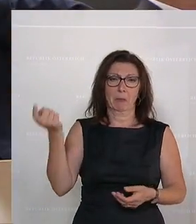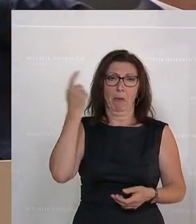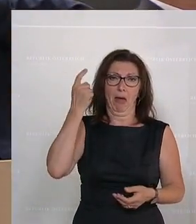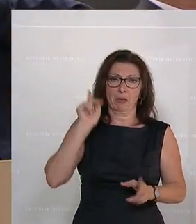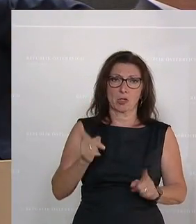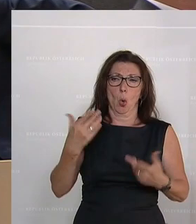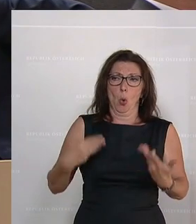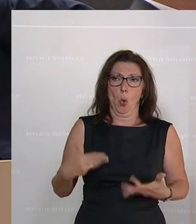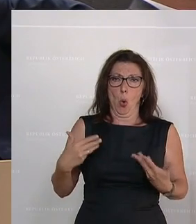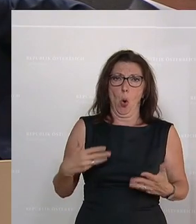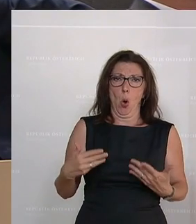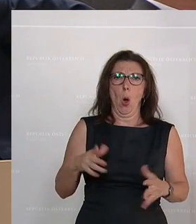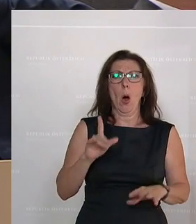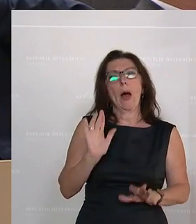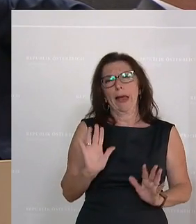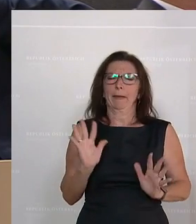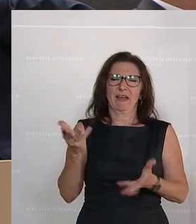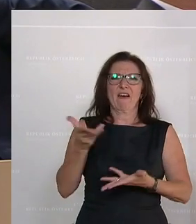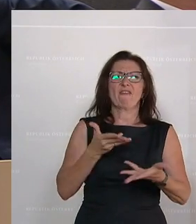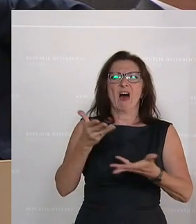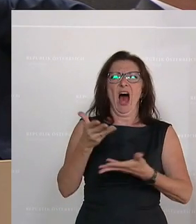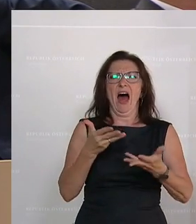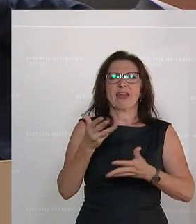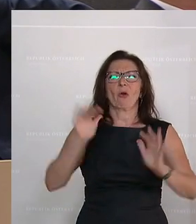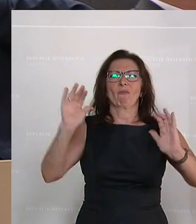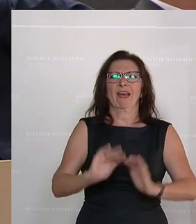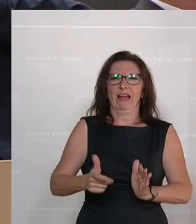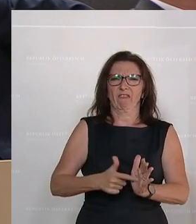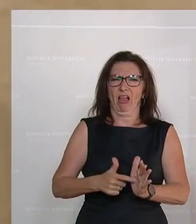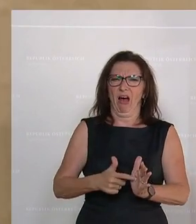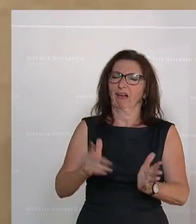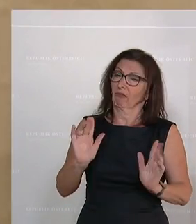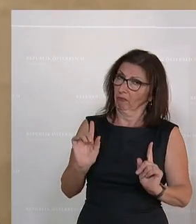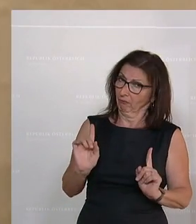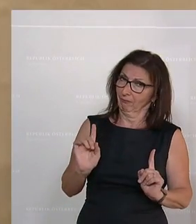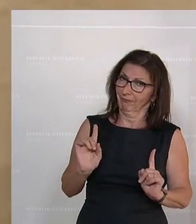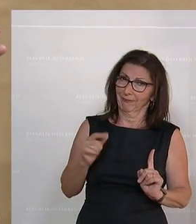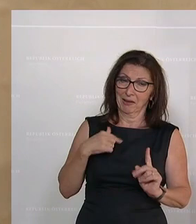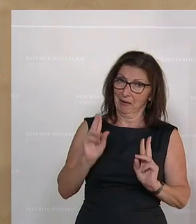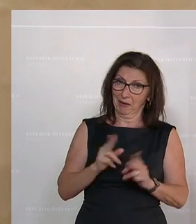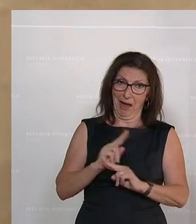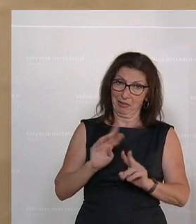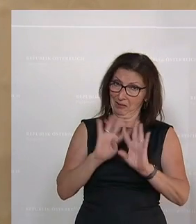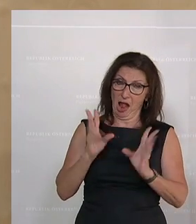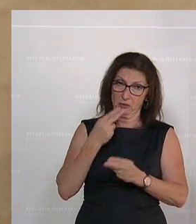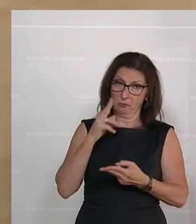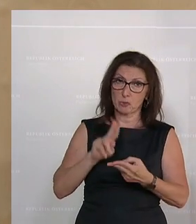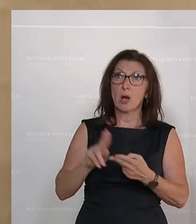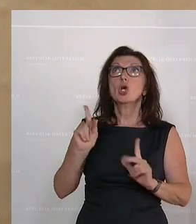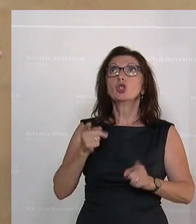etwas zurückhaltender vernünftig und maßvoll sein die kein deutsch sprechen vernünftigen natürlich